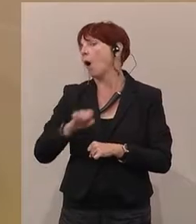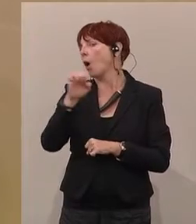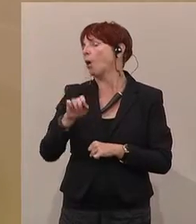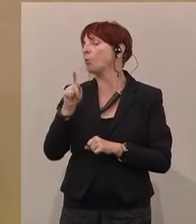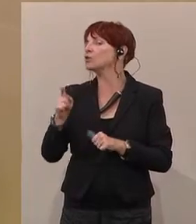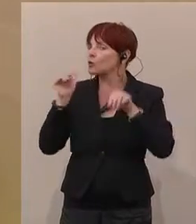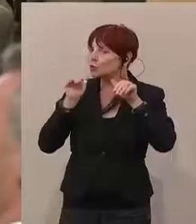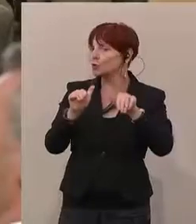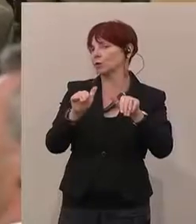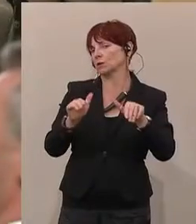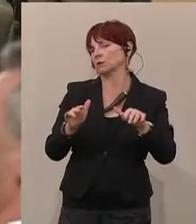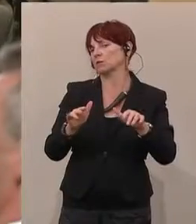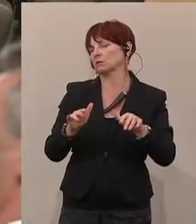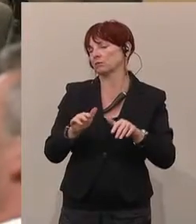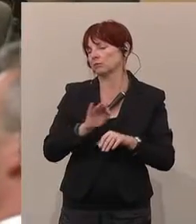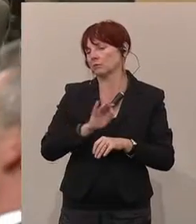Herren.